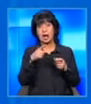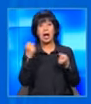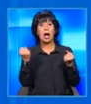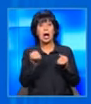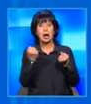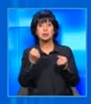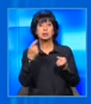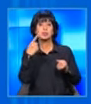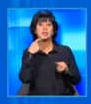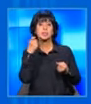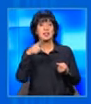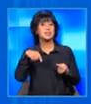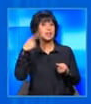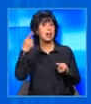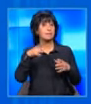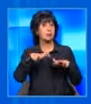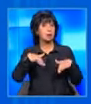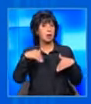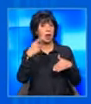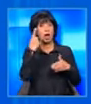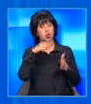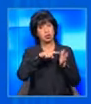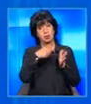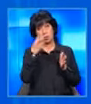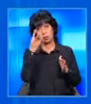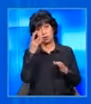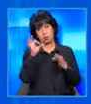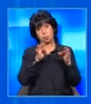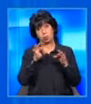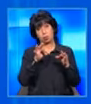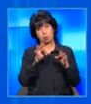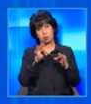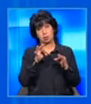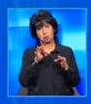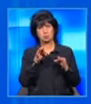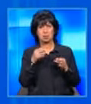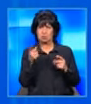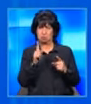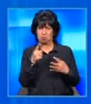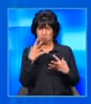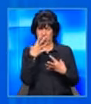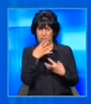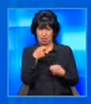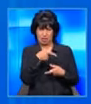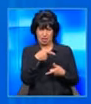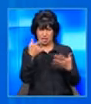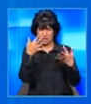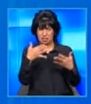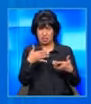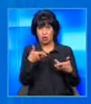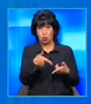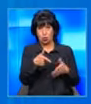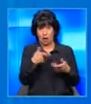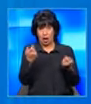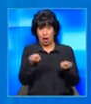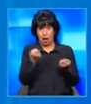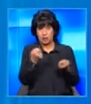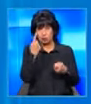за следващия парламент е 1,3%. Не се отчаивайте от тези данни. Все пак това е активност час след като